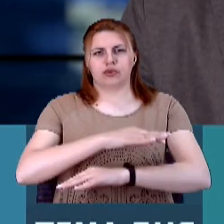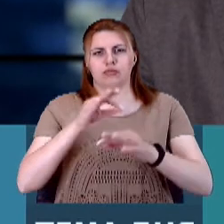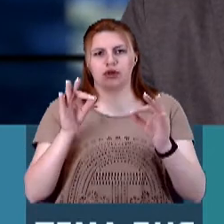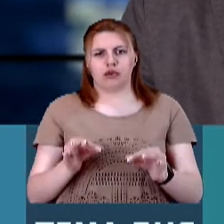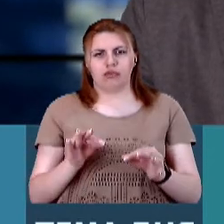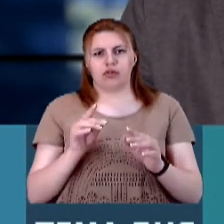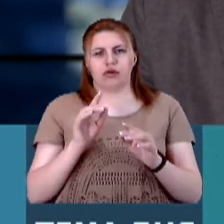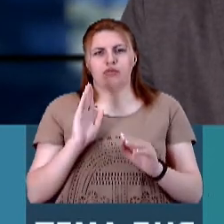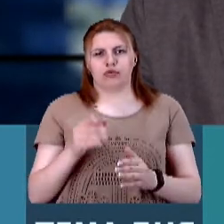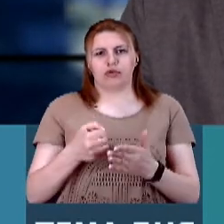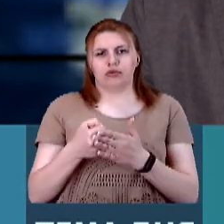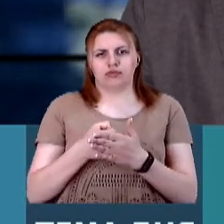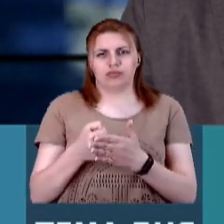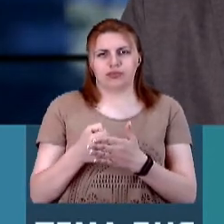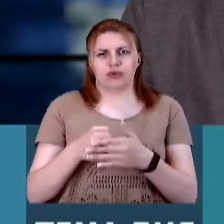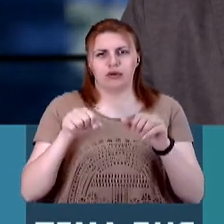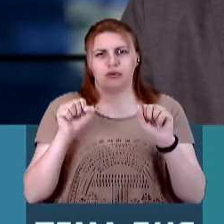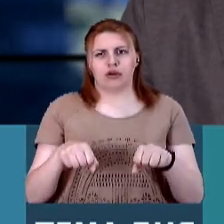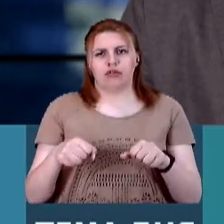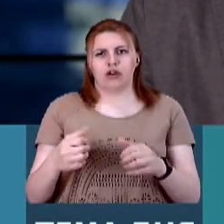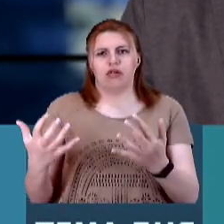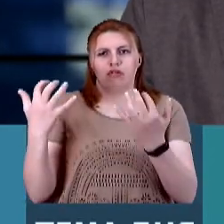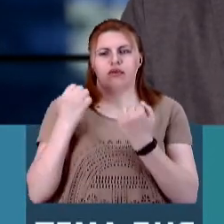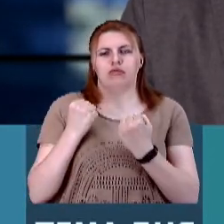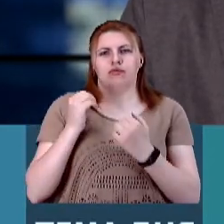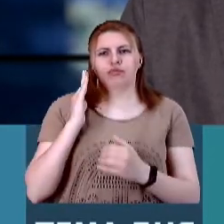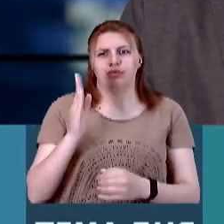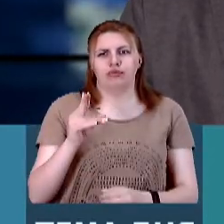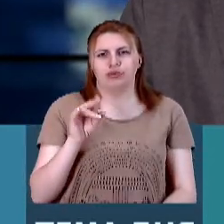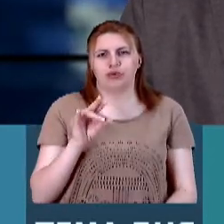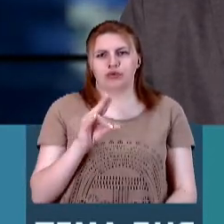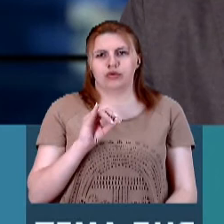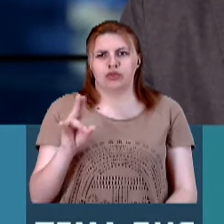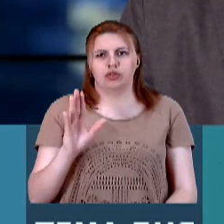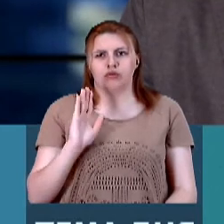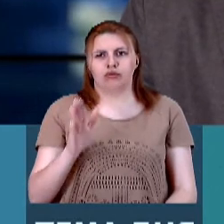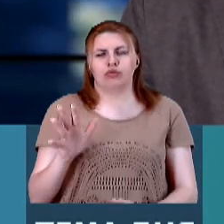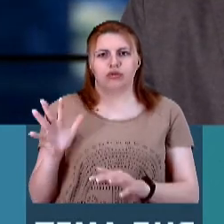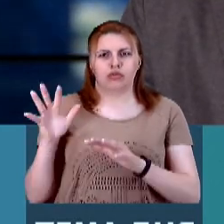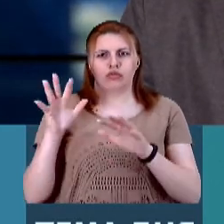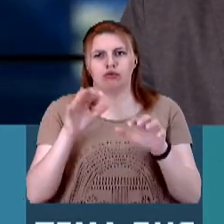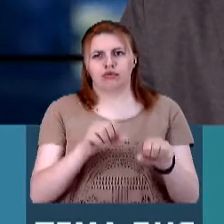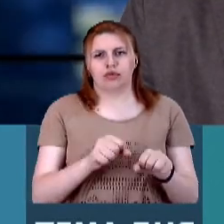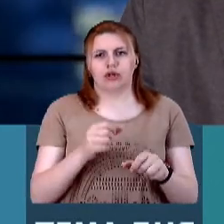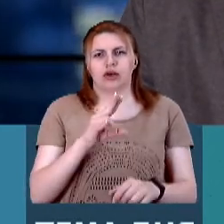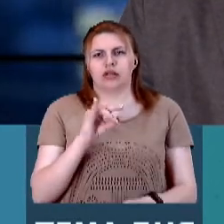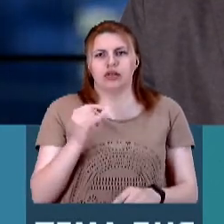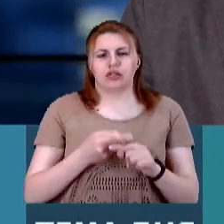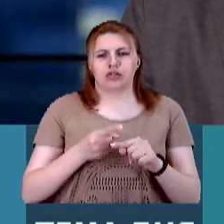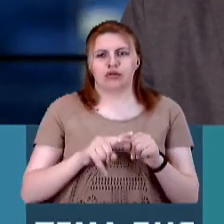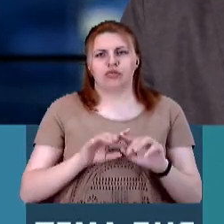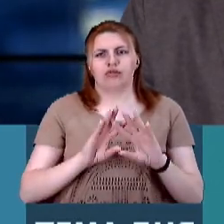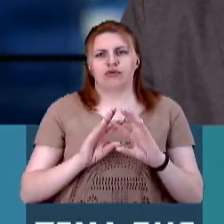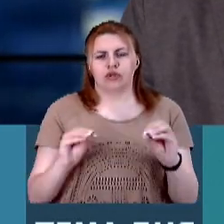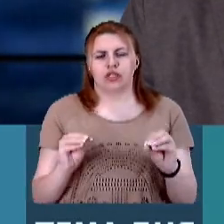якісь, то Путін на нас знову нападе і піде по повномасштабний наступ. Ні, цього вже не буде.